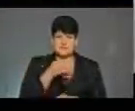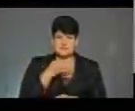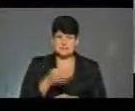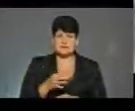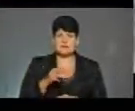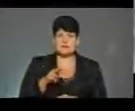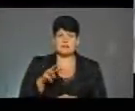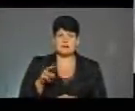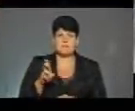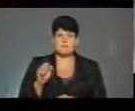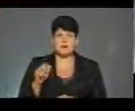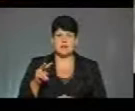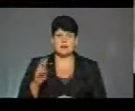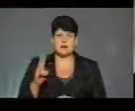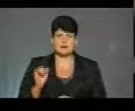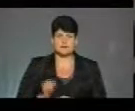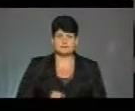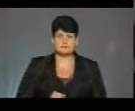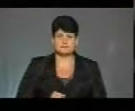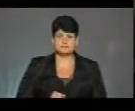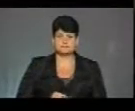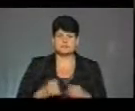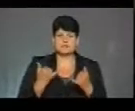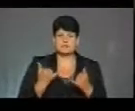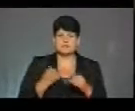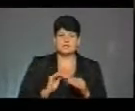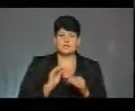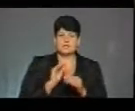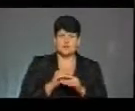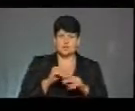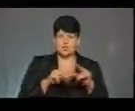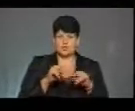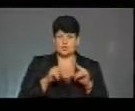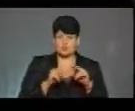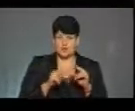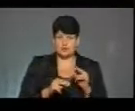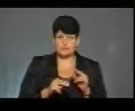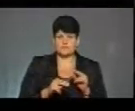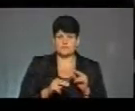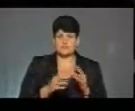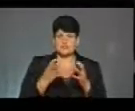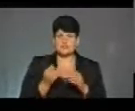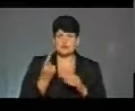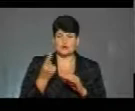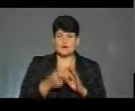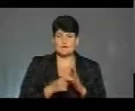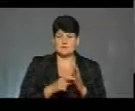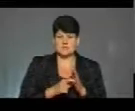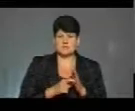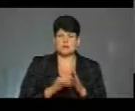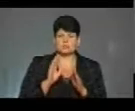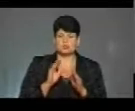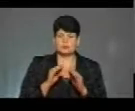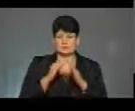Марина Балака. Ми зараз добудовуємо ще одне приміщення, будемо крити